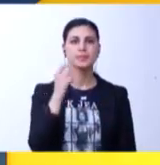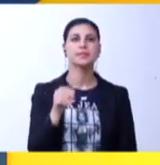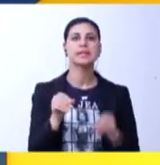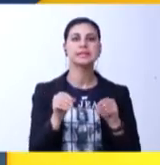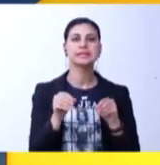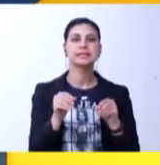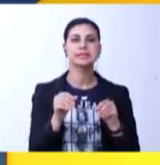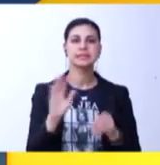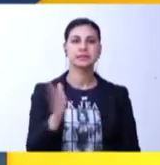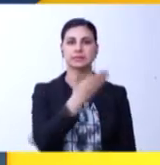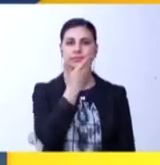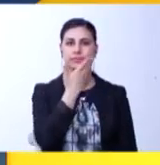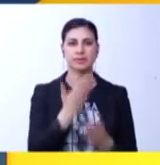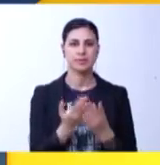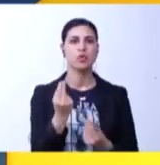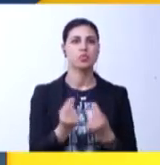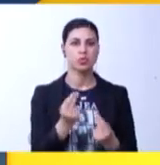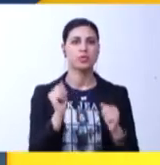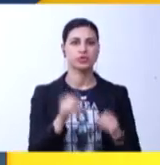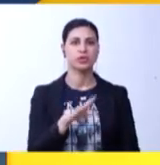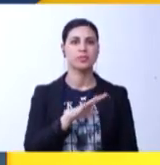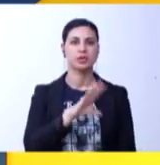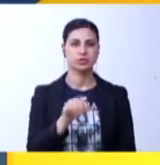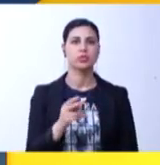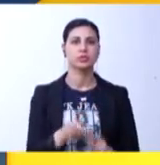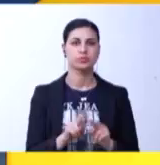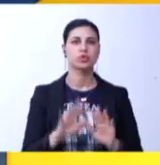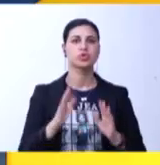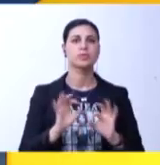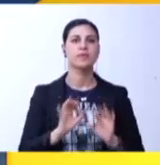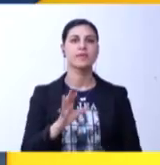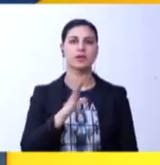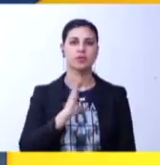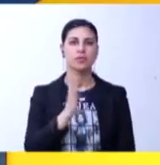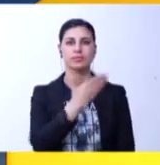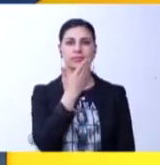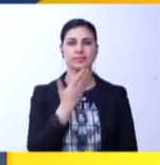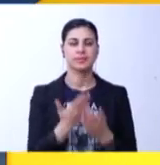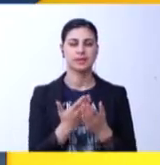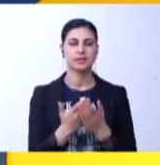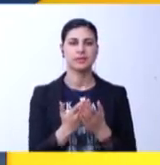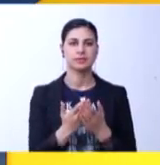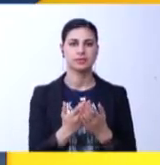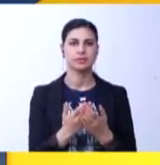სილის შემორტყმა, თუნდაც ხუმრობით, იმიტომ რომ უამრავი შემთხვევა აღწერილი სამედიცინო პრაქტიკაში, როდესაც ასე